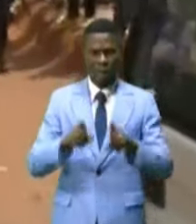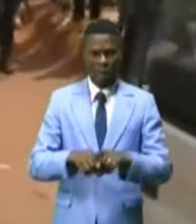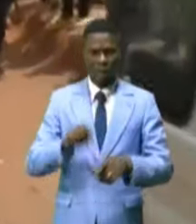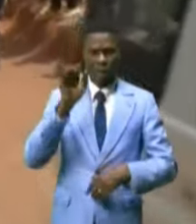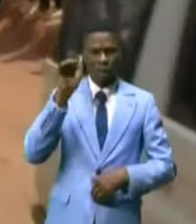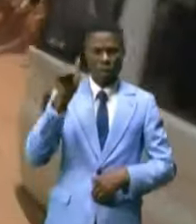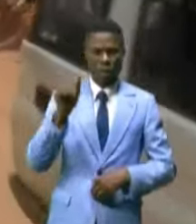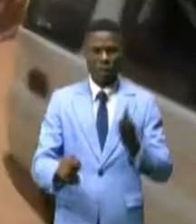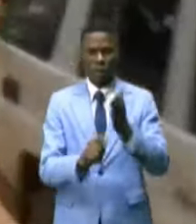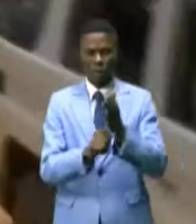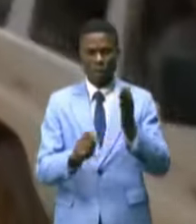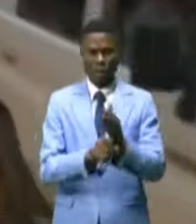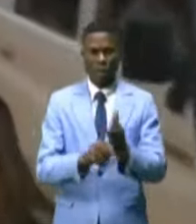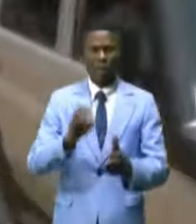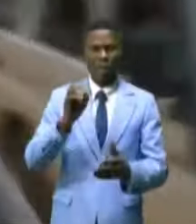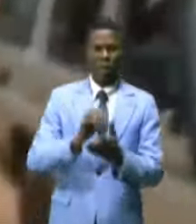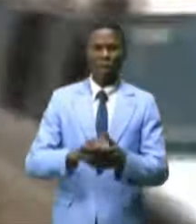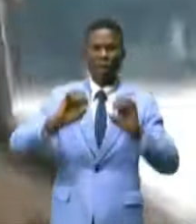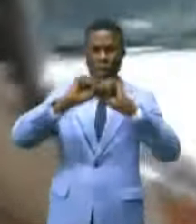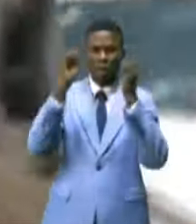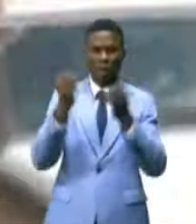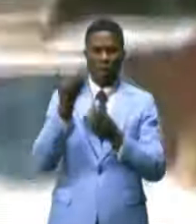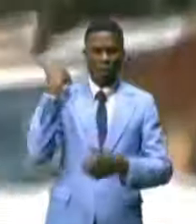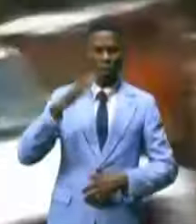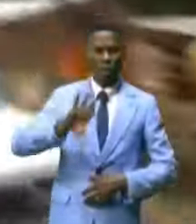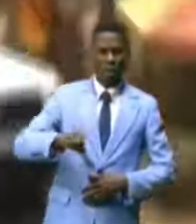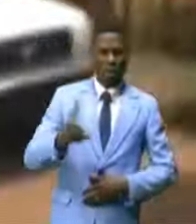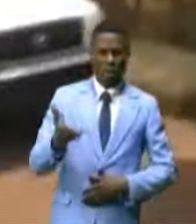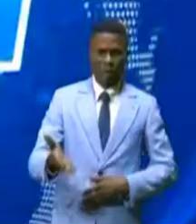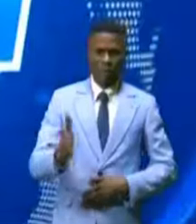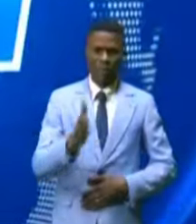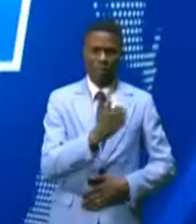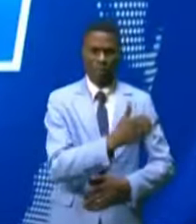directeur technique de la régie des eaux.